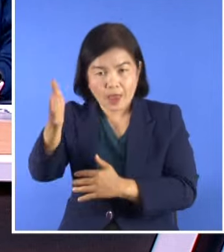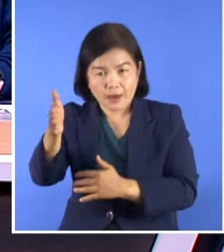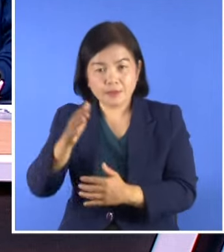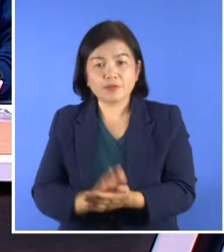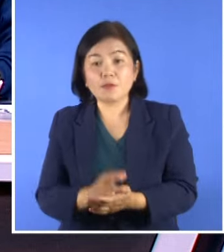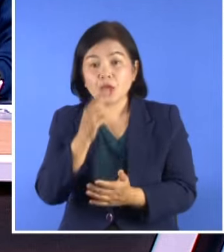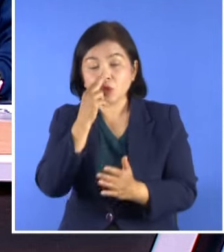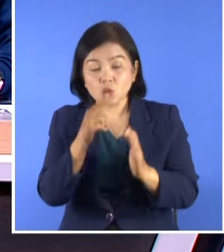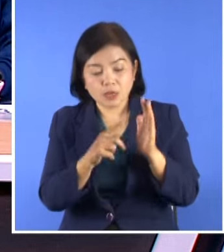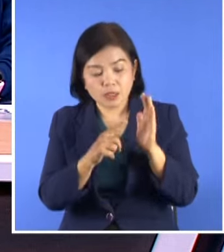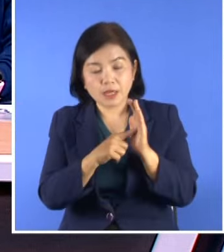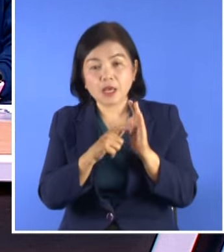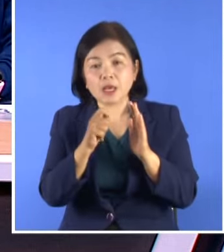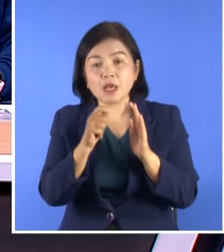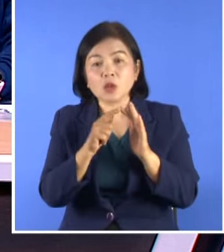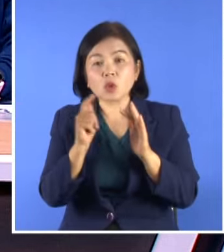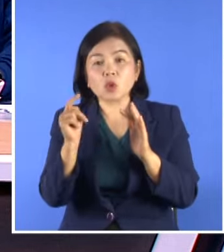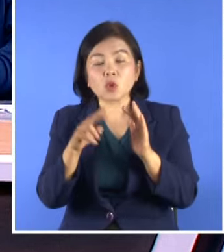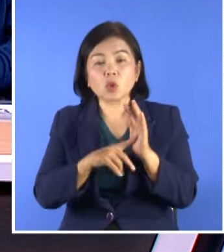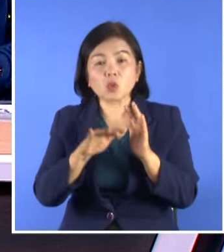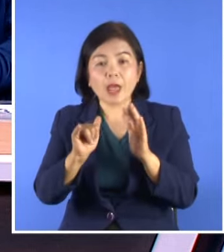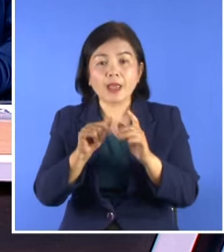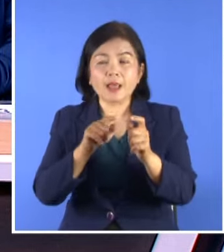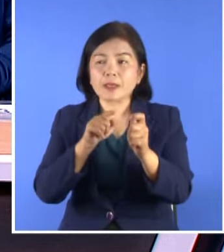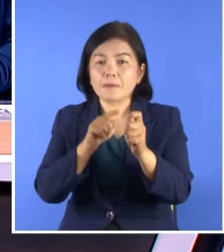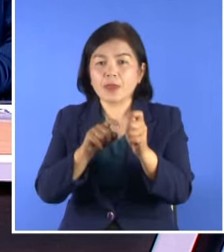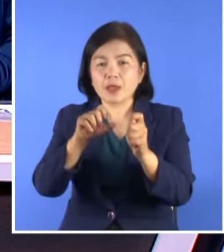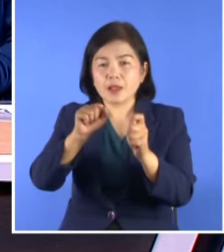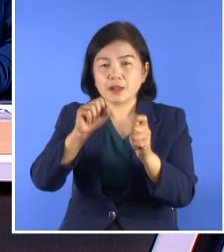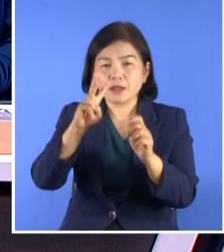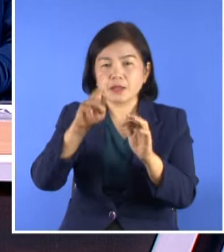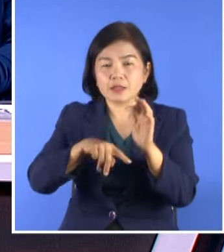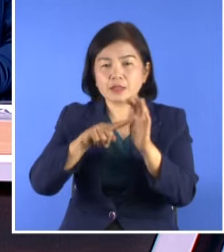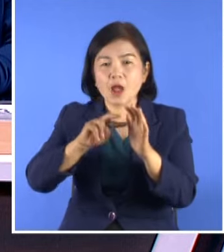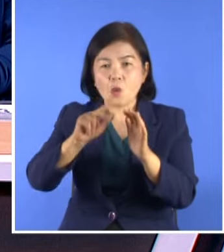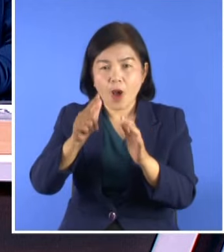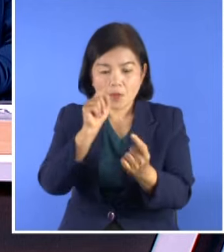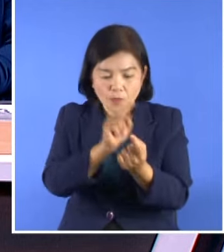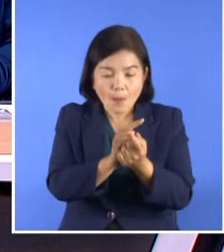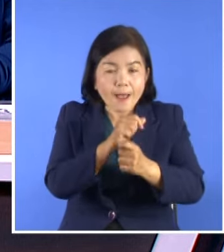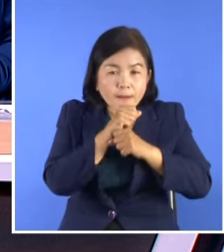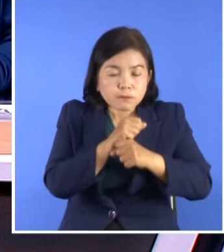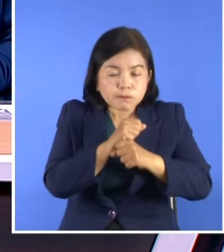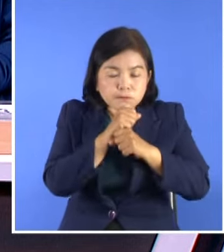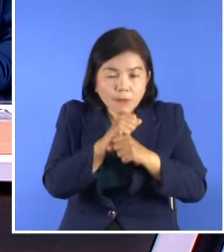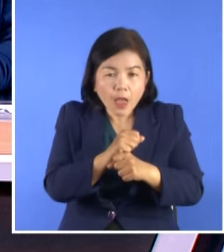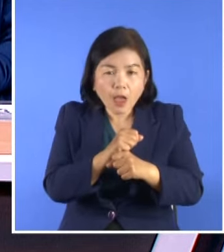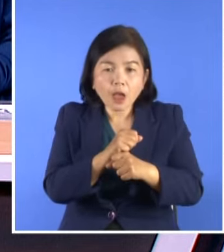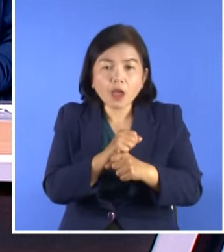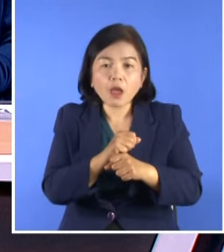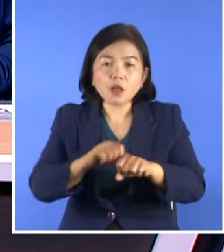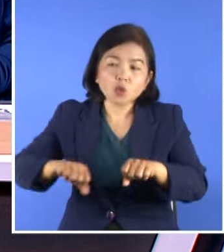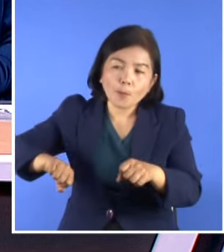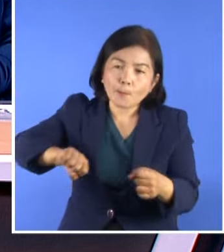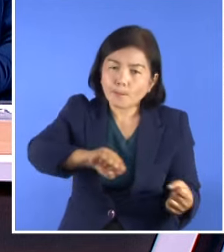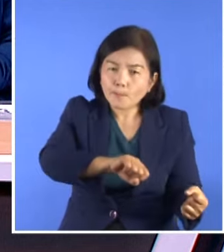จังหวัดอุทัยธานีกันต่อนะคะคุณผู้ชมคะก็ทางเจ้าหน้าที่เนี่ยนะเขาบอกว่าเคยไปเห็นมีผู้สูงอายุคนนึงเนี่ยลักษณะรถล้มอยู่แต่ร